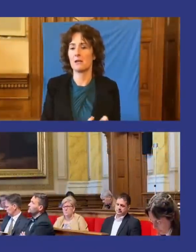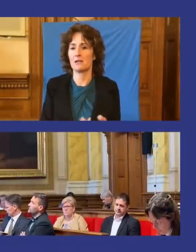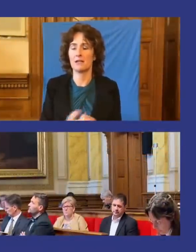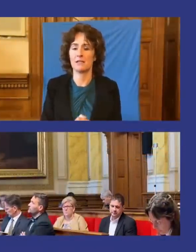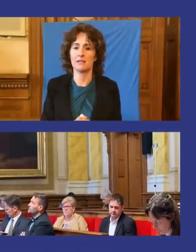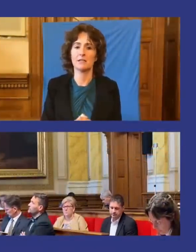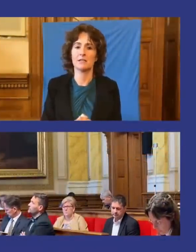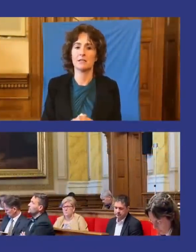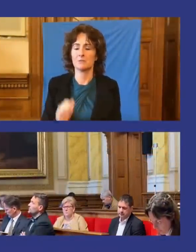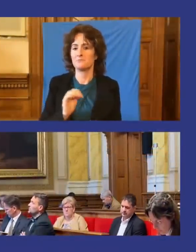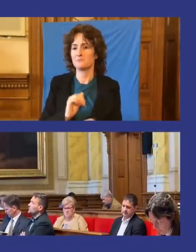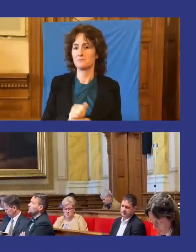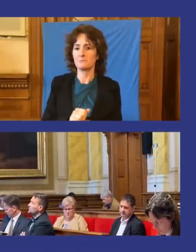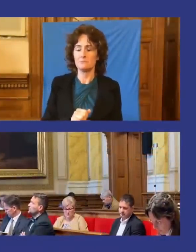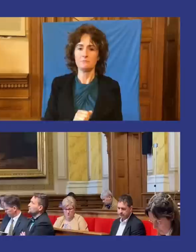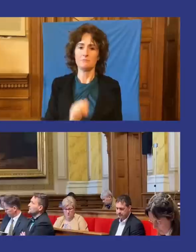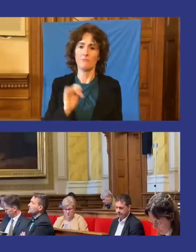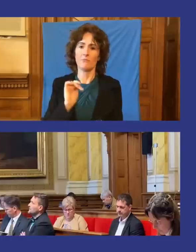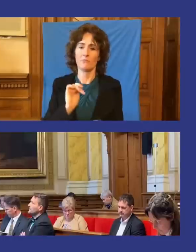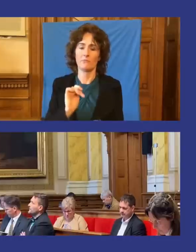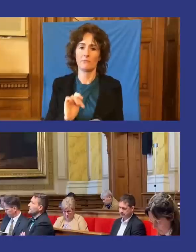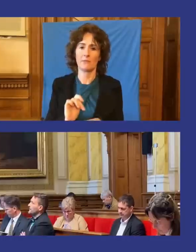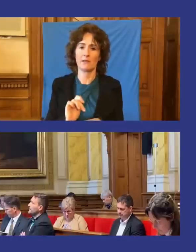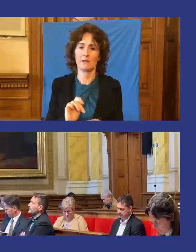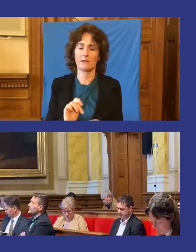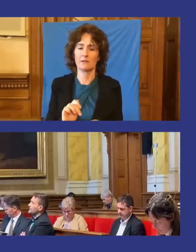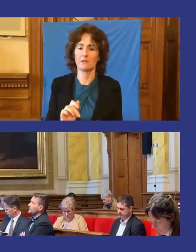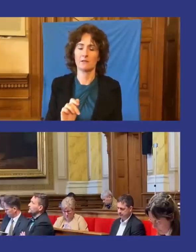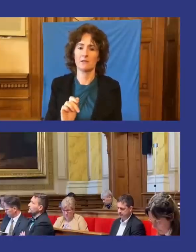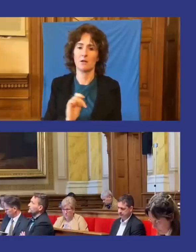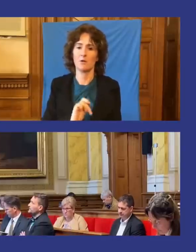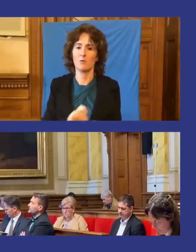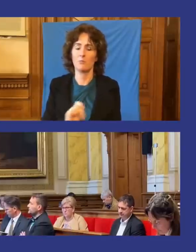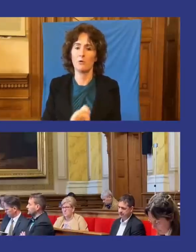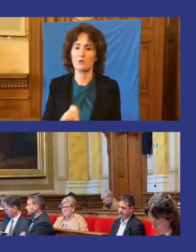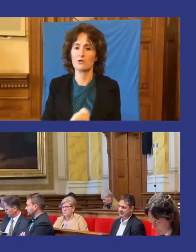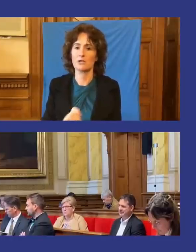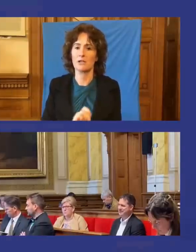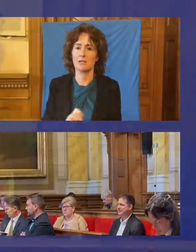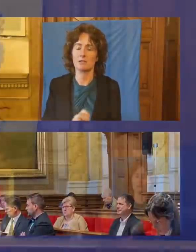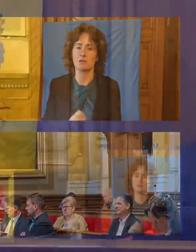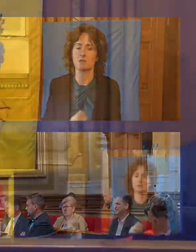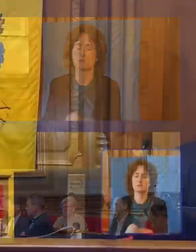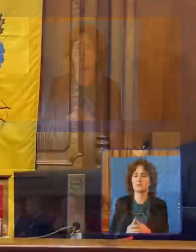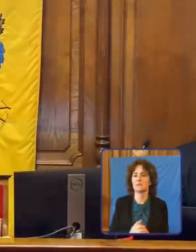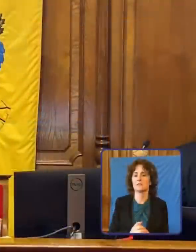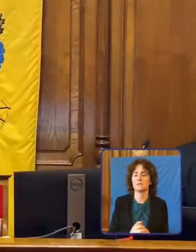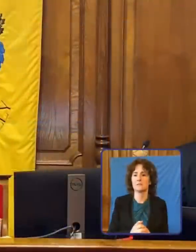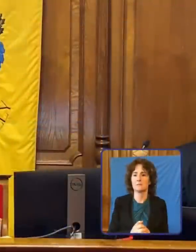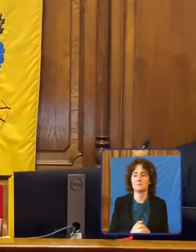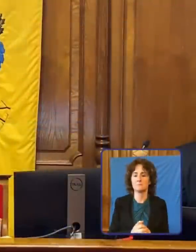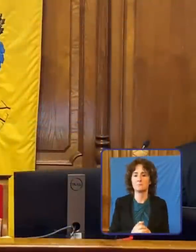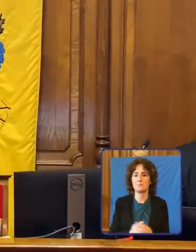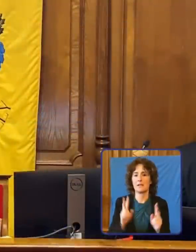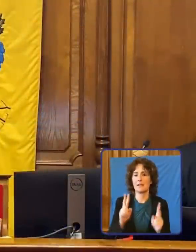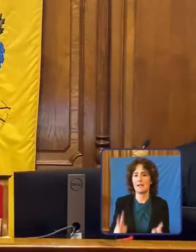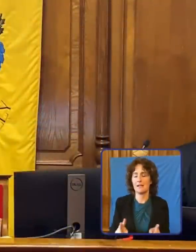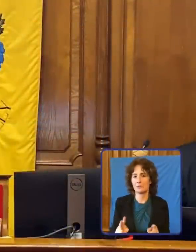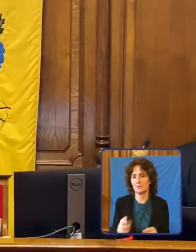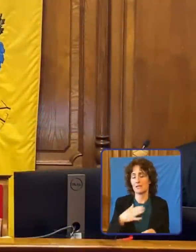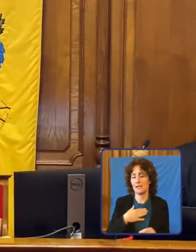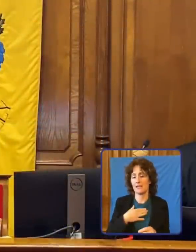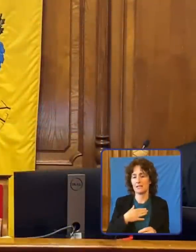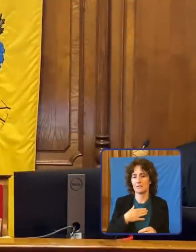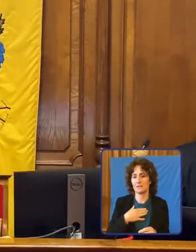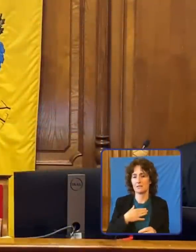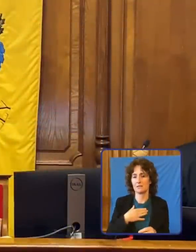bocsánat, tévedni tévedek, ez természetesen igaz. Zaid Nafát szegényt összekevertem egy másik bűnöző terrorista támogatóval, aki